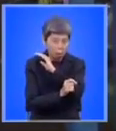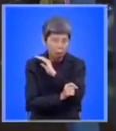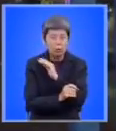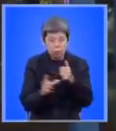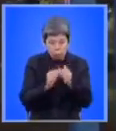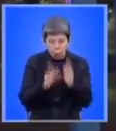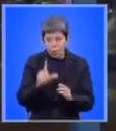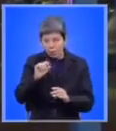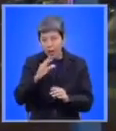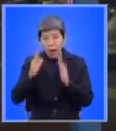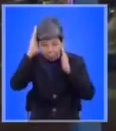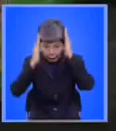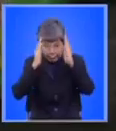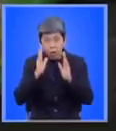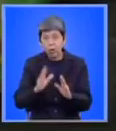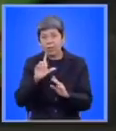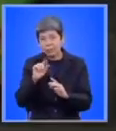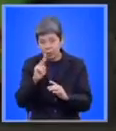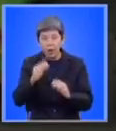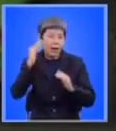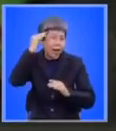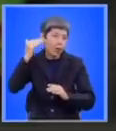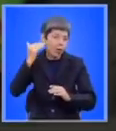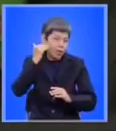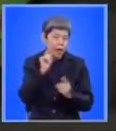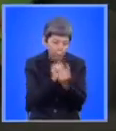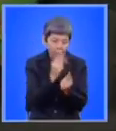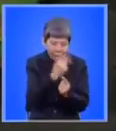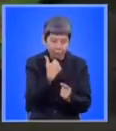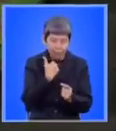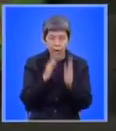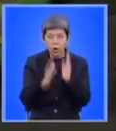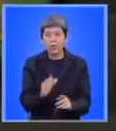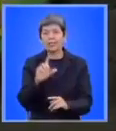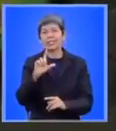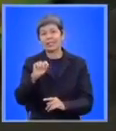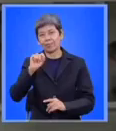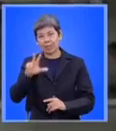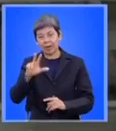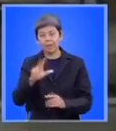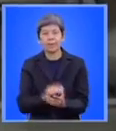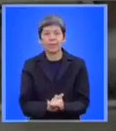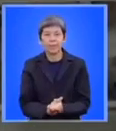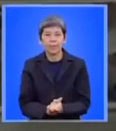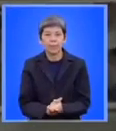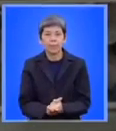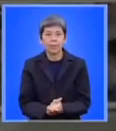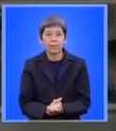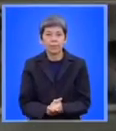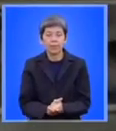25มาเลเซียพบรายที่12ครับเกาหลีใต้ยืนยันว่าพบผู้ติดเชื้อเป็นรายที่23แล้วนะครับ ค่ะ